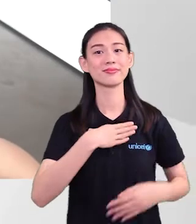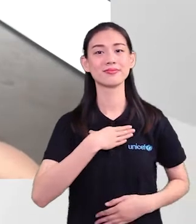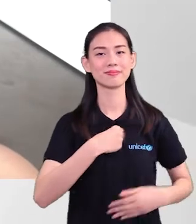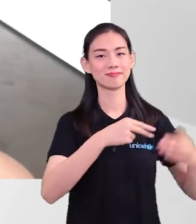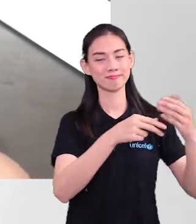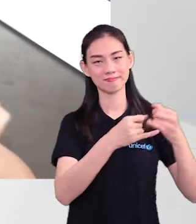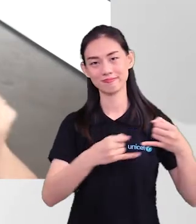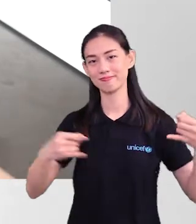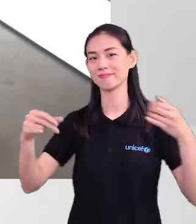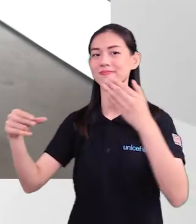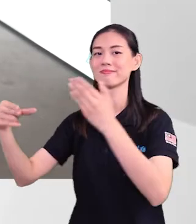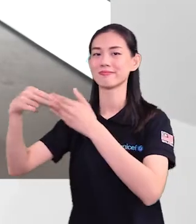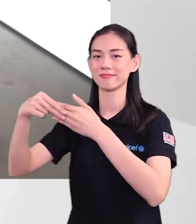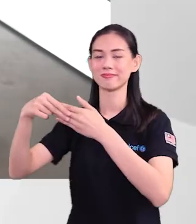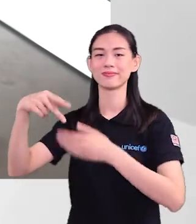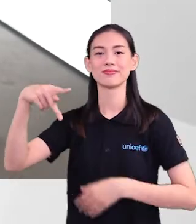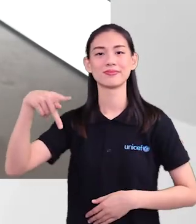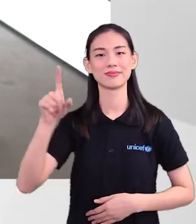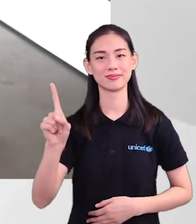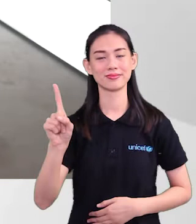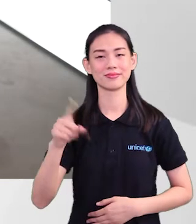putih pada pin 1.